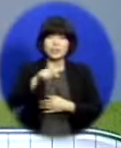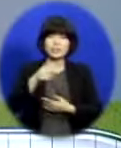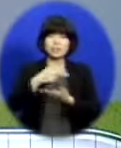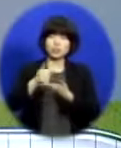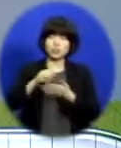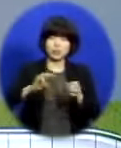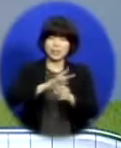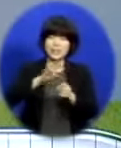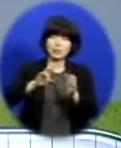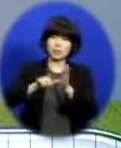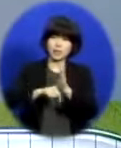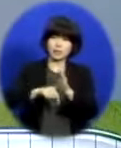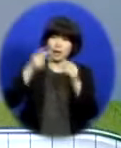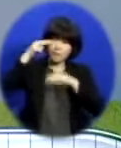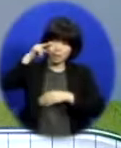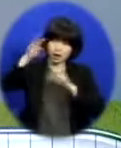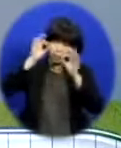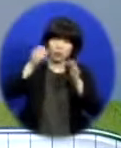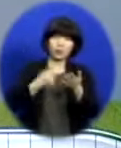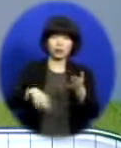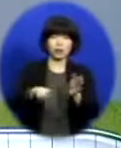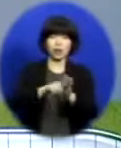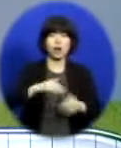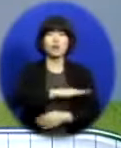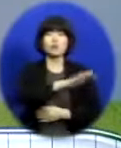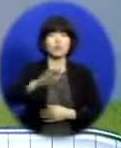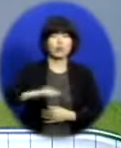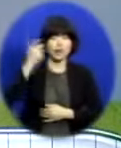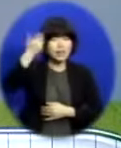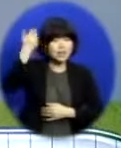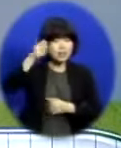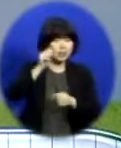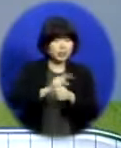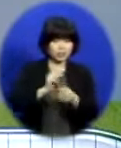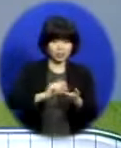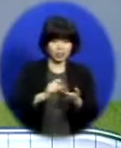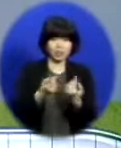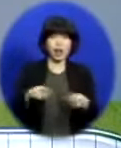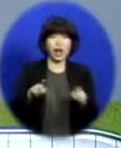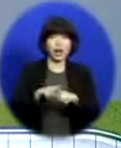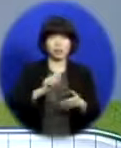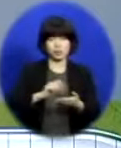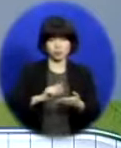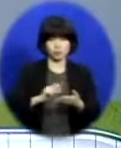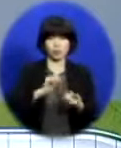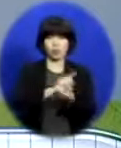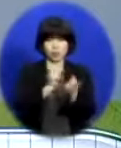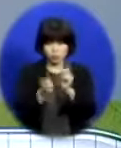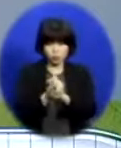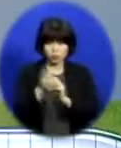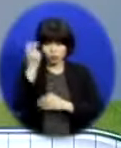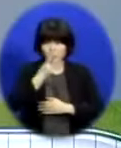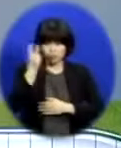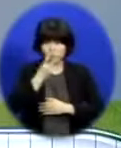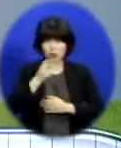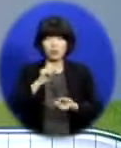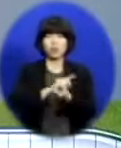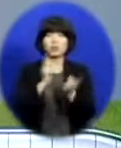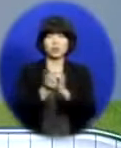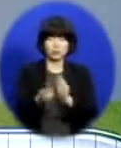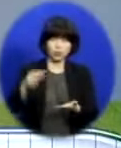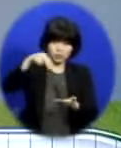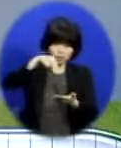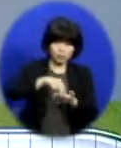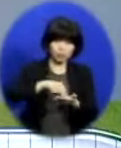부교육감 바라보기 위하여 우리가 영성일기를 같이 쓰면서 서로 점검해 드리고 서로 세워